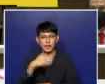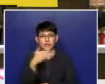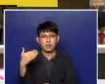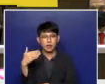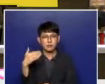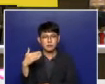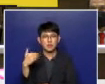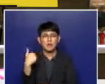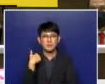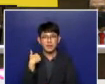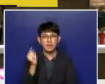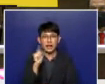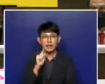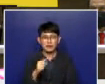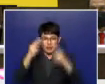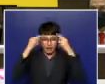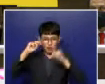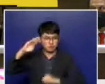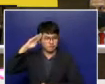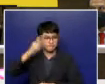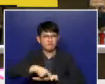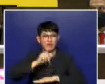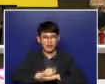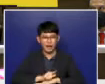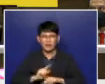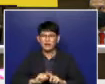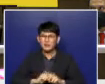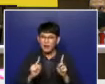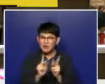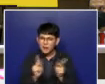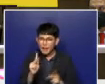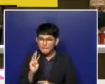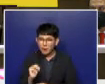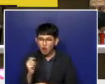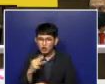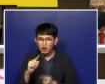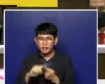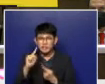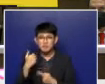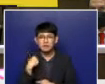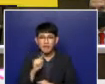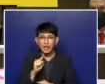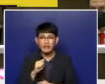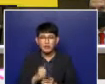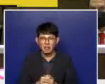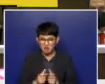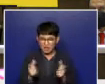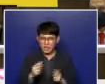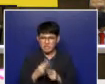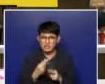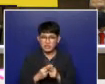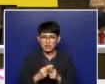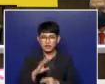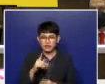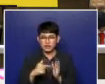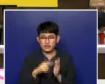ฟ้ามหานครที่ท่านอนุพงษ์พูดเื่อสักครู่เนี่ยก็ยึดไปให้เป็นของรฟมเพราะอะไรครับเพราะประชาธิปัตย์